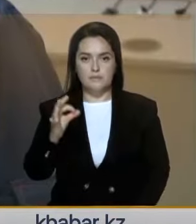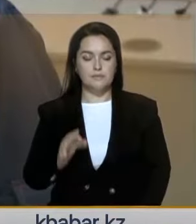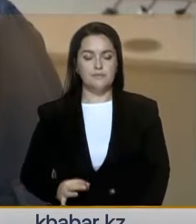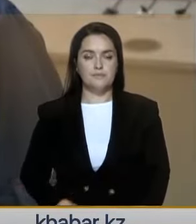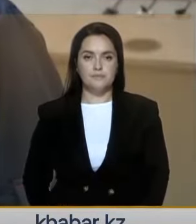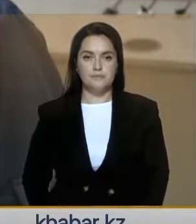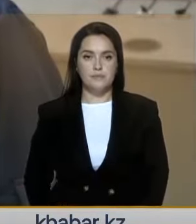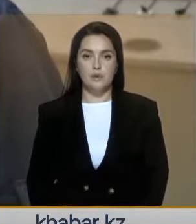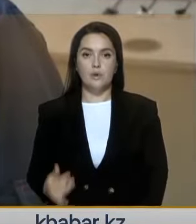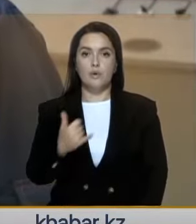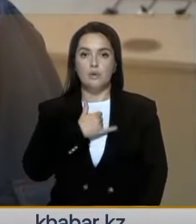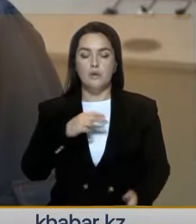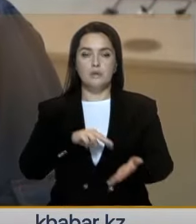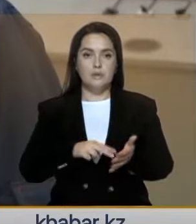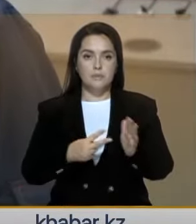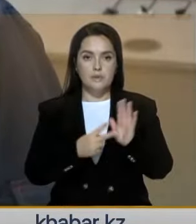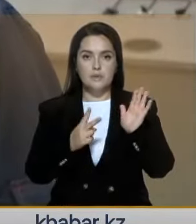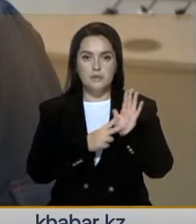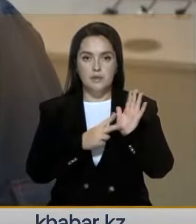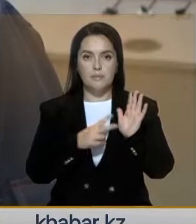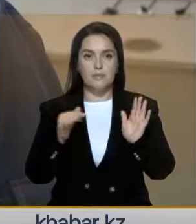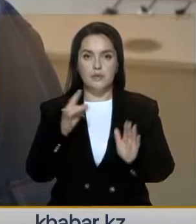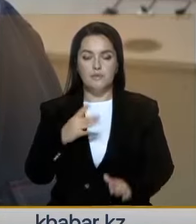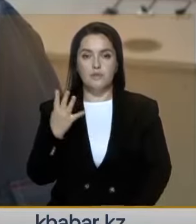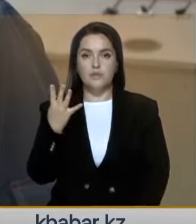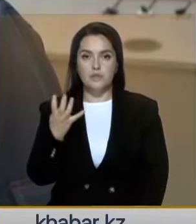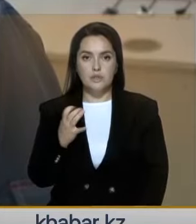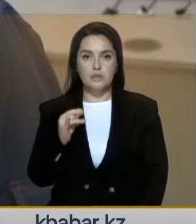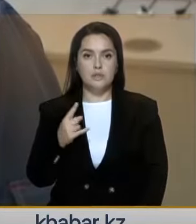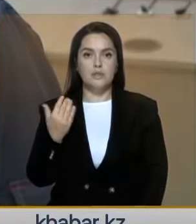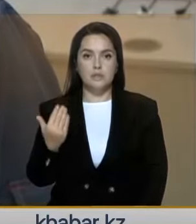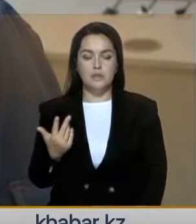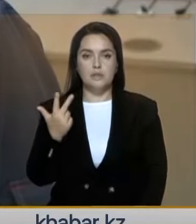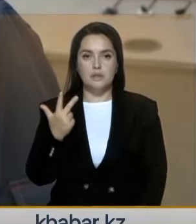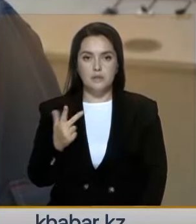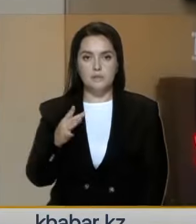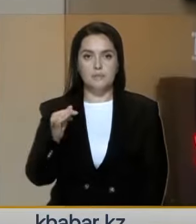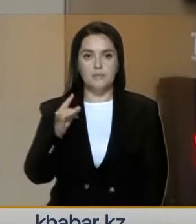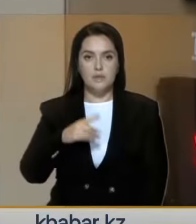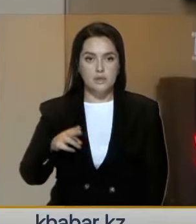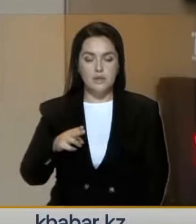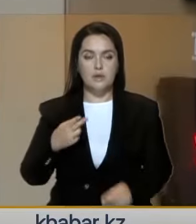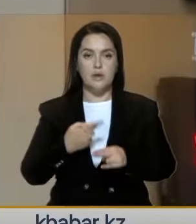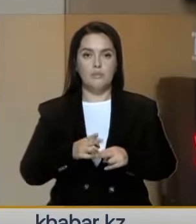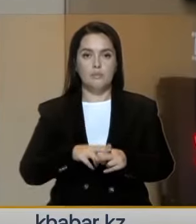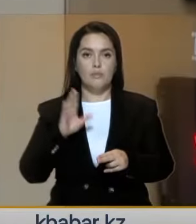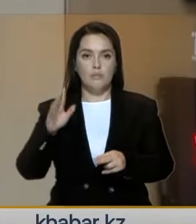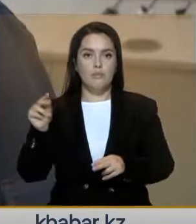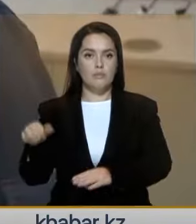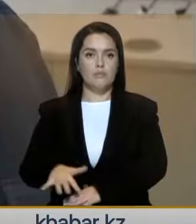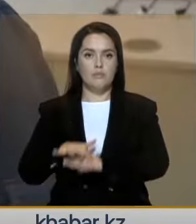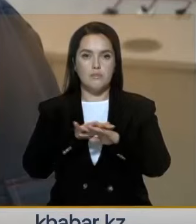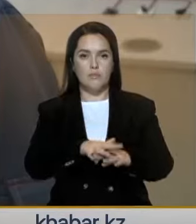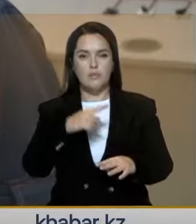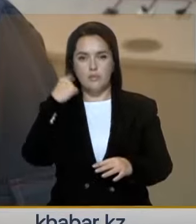нас запланировано 7 миллиардов 400. Ну, из них 3 миллиарда – это внесенные средства учредителя.